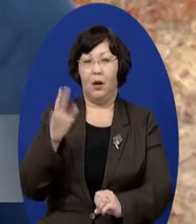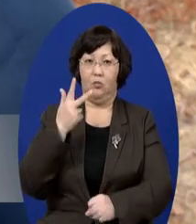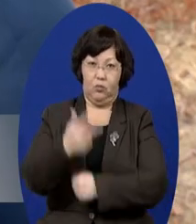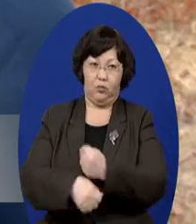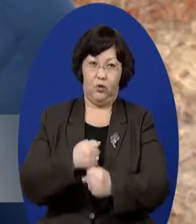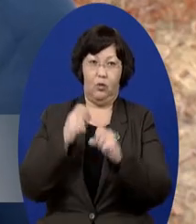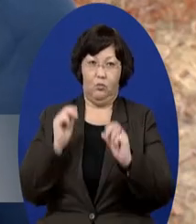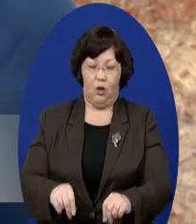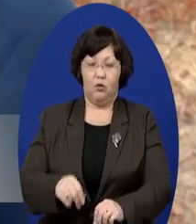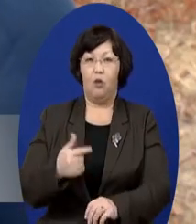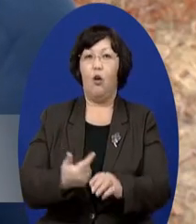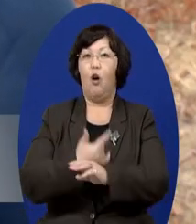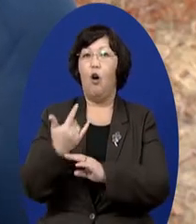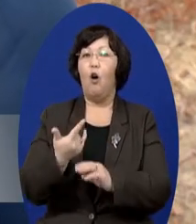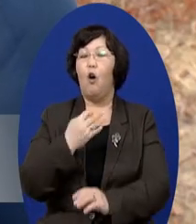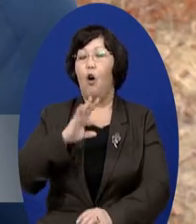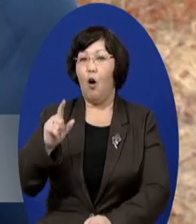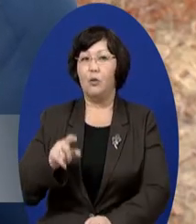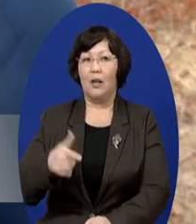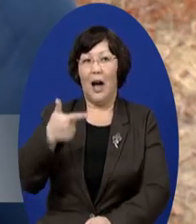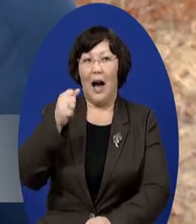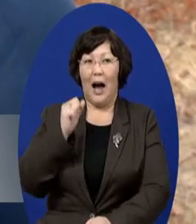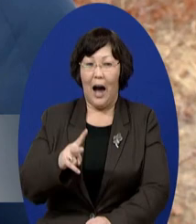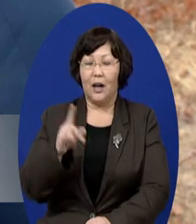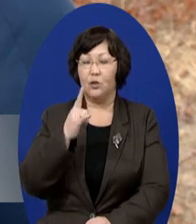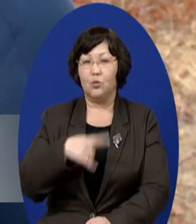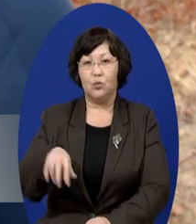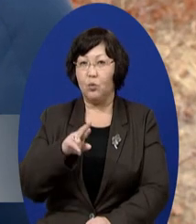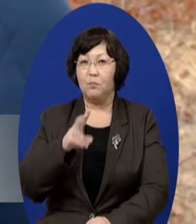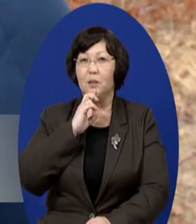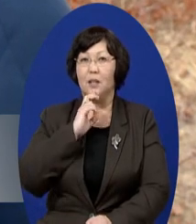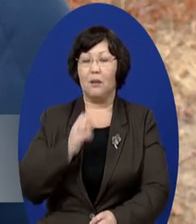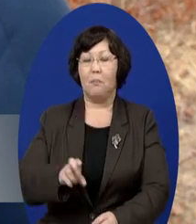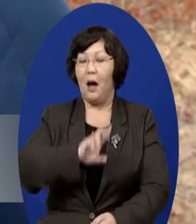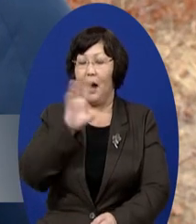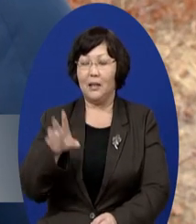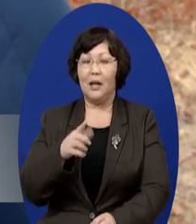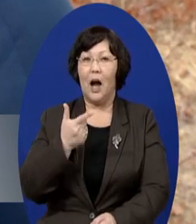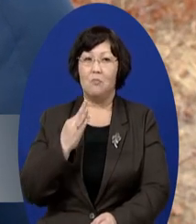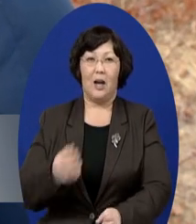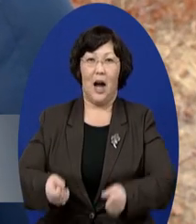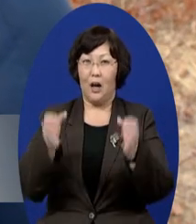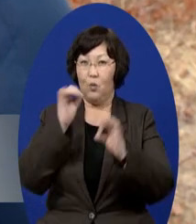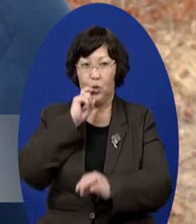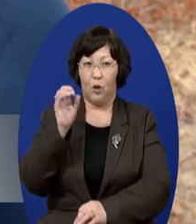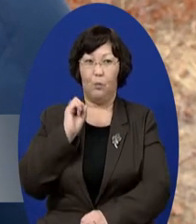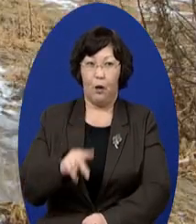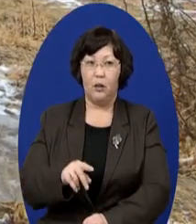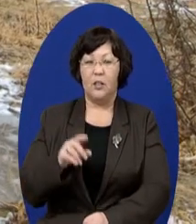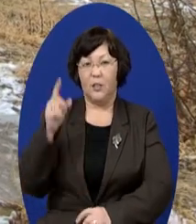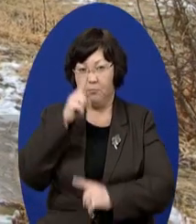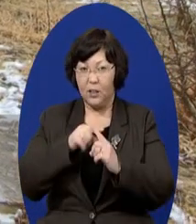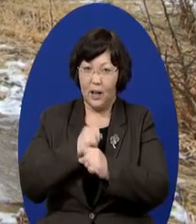Тэгэхээр говьд бол ган зууд болохгүй болъё гэвэл болохгүй байх гэвэл жоохон ажил бол боломж байгаа л юм байна л